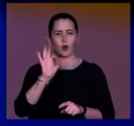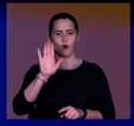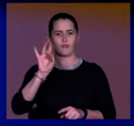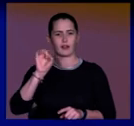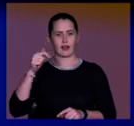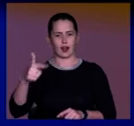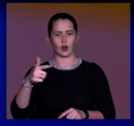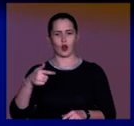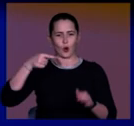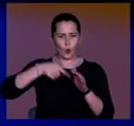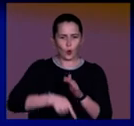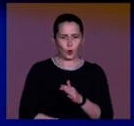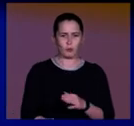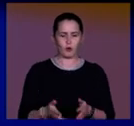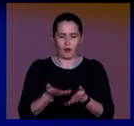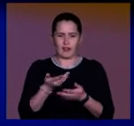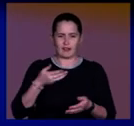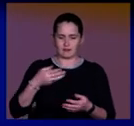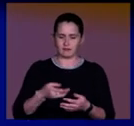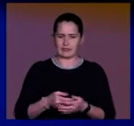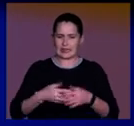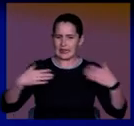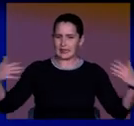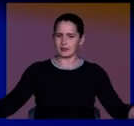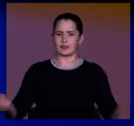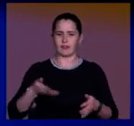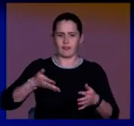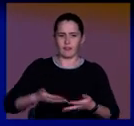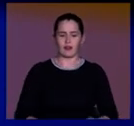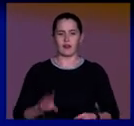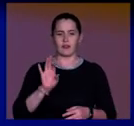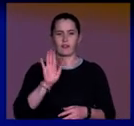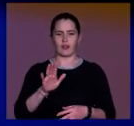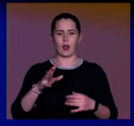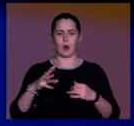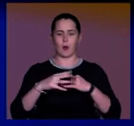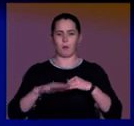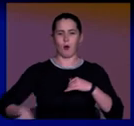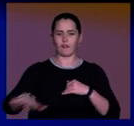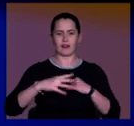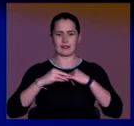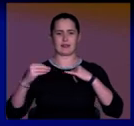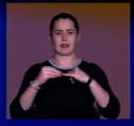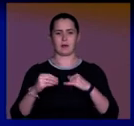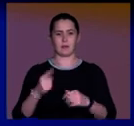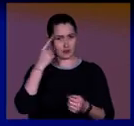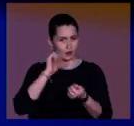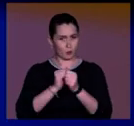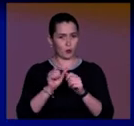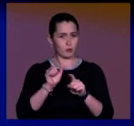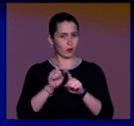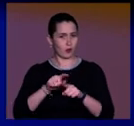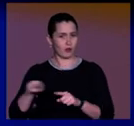глубокое длинная впадина на поверхности земли познакомились со словарем